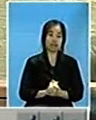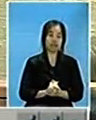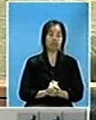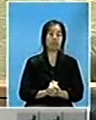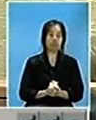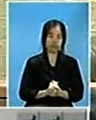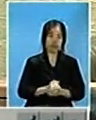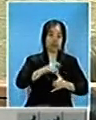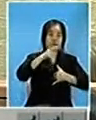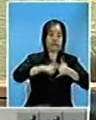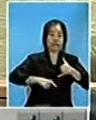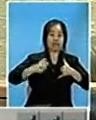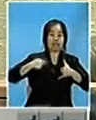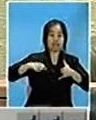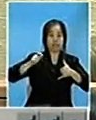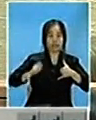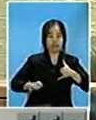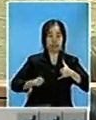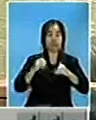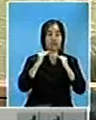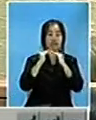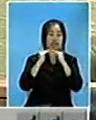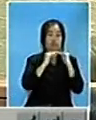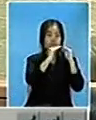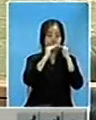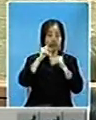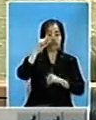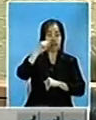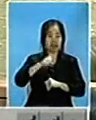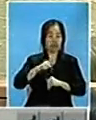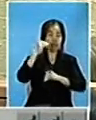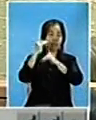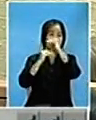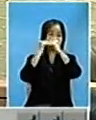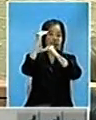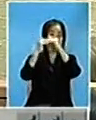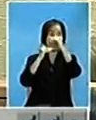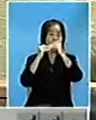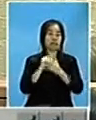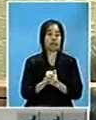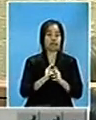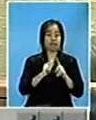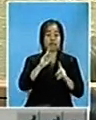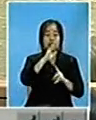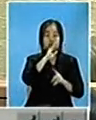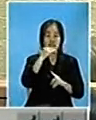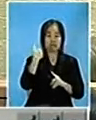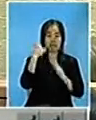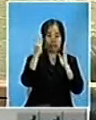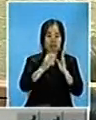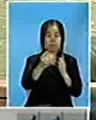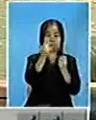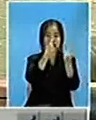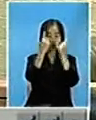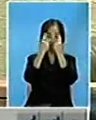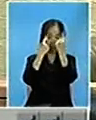ครับประชาธิปไตยจึงจะมีความมั่นคงและเจริญงอกงามแต่เมื่อใดก็ตามที่ถูกวิพากษ์วิจารณ์มากวิจารณ์อย่